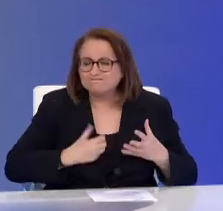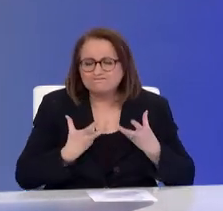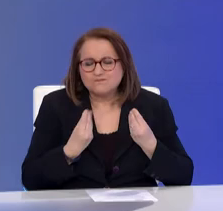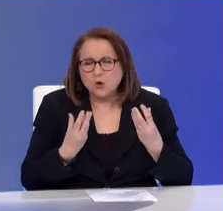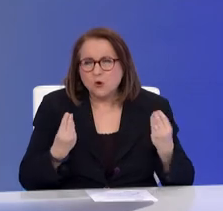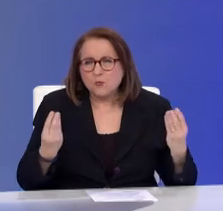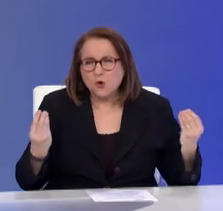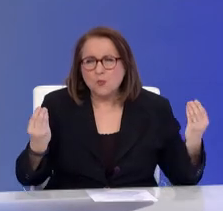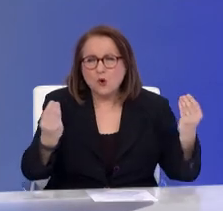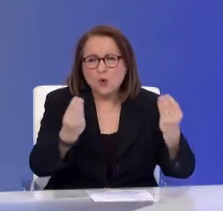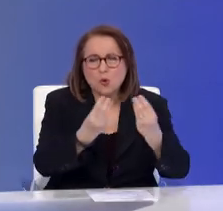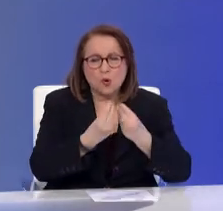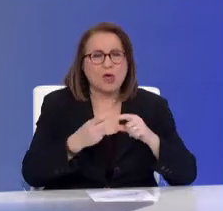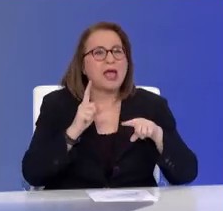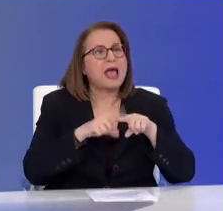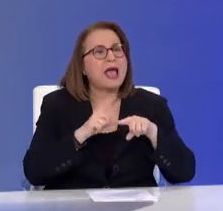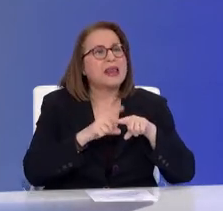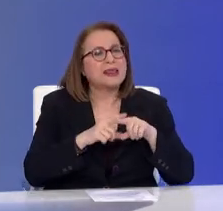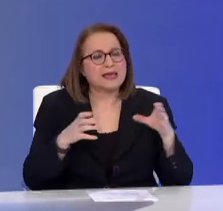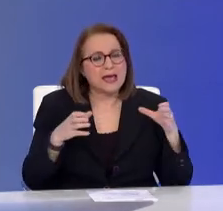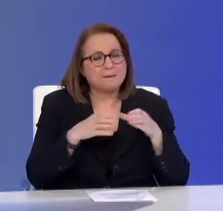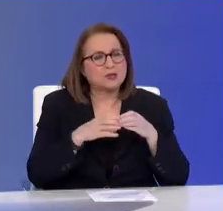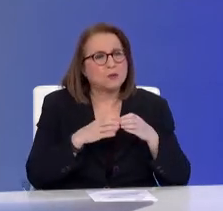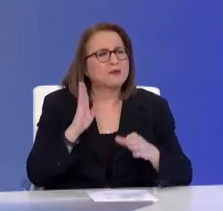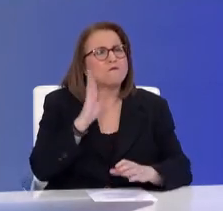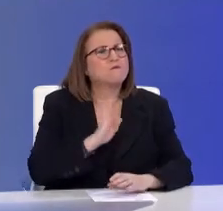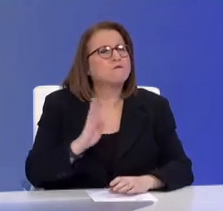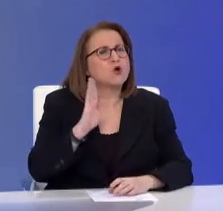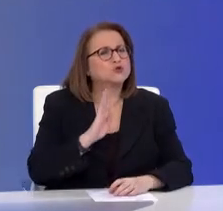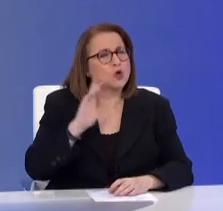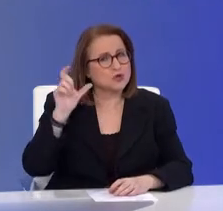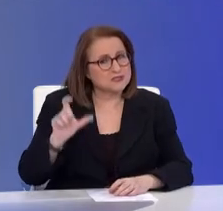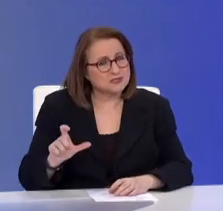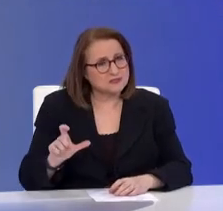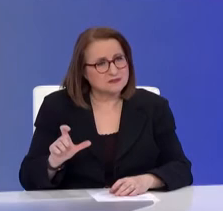Επιτροπή της Βοστόνης, μετά το θάνατό του,